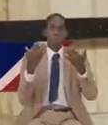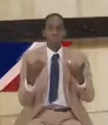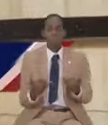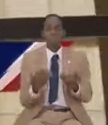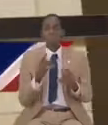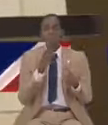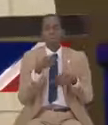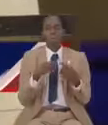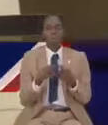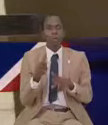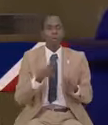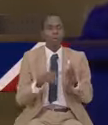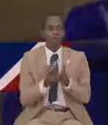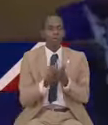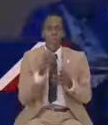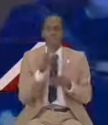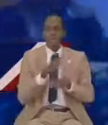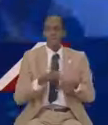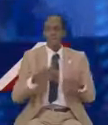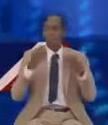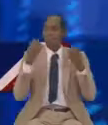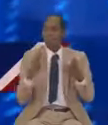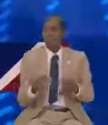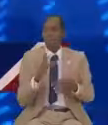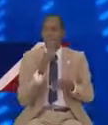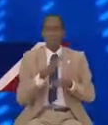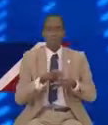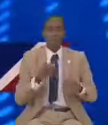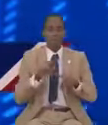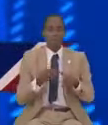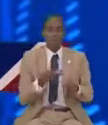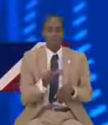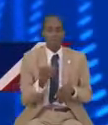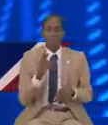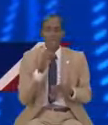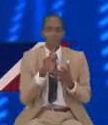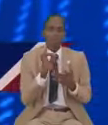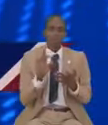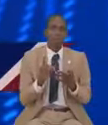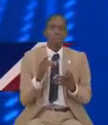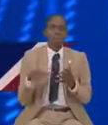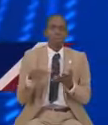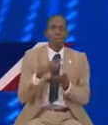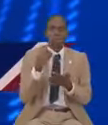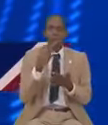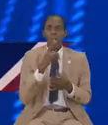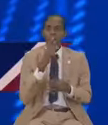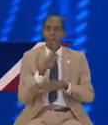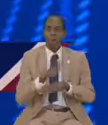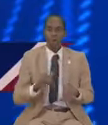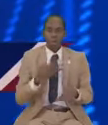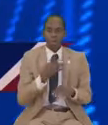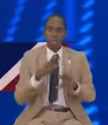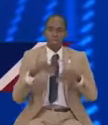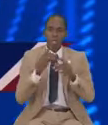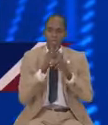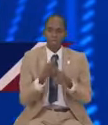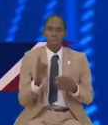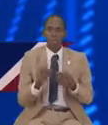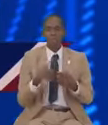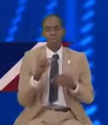qui sont appelés il y a beaucoup d'appelés mais peu d'élus il y a ceux qui sont appelés et qui ont répondu